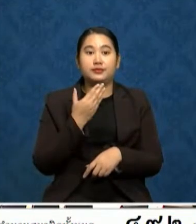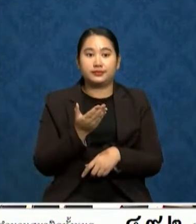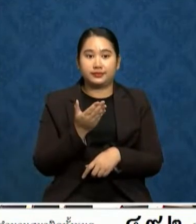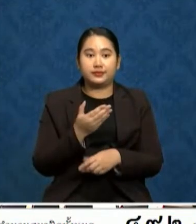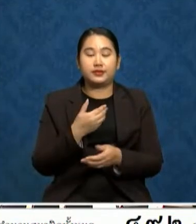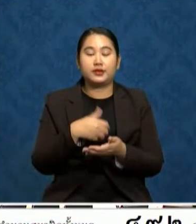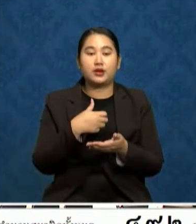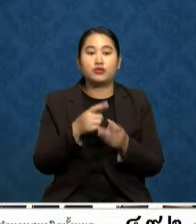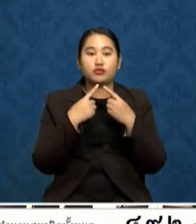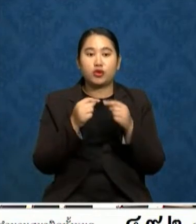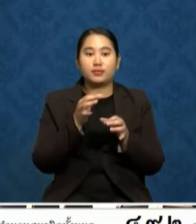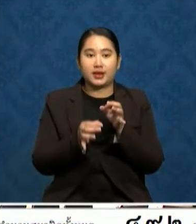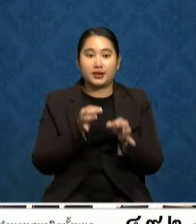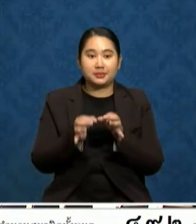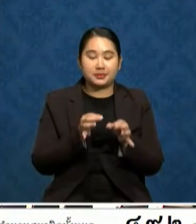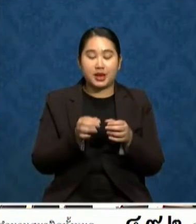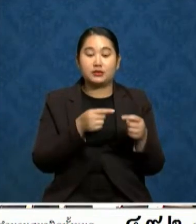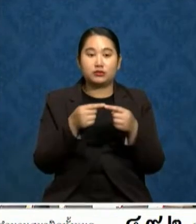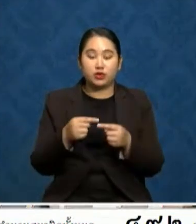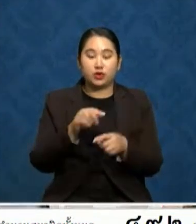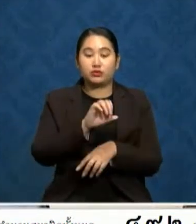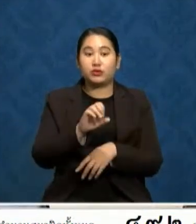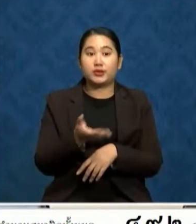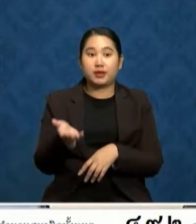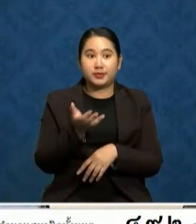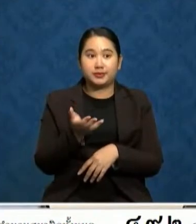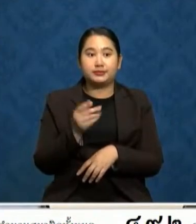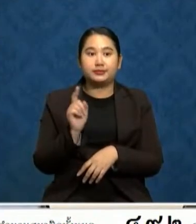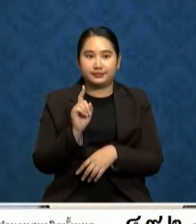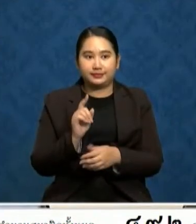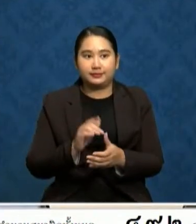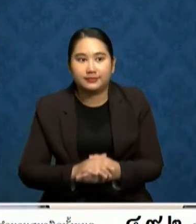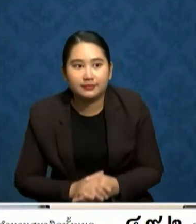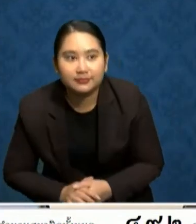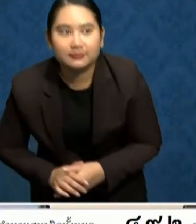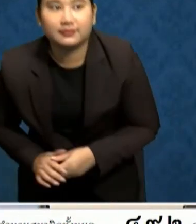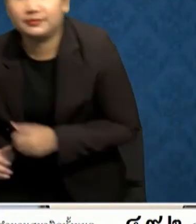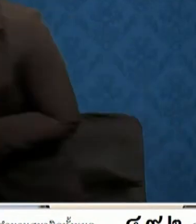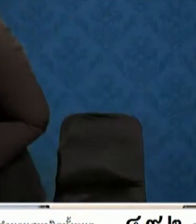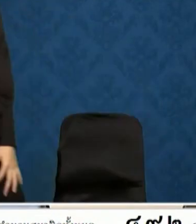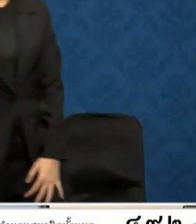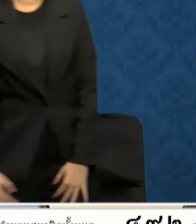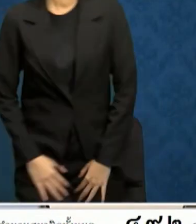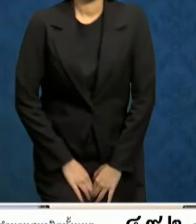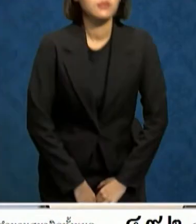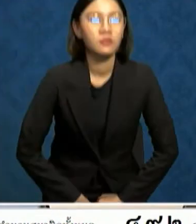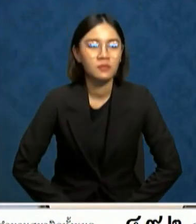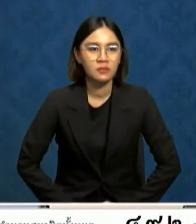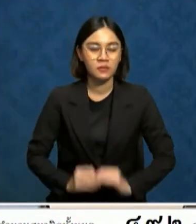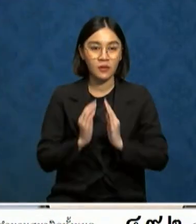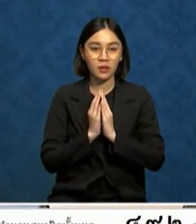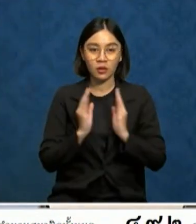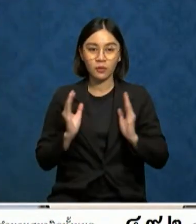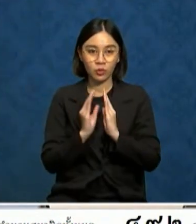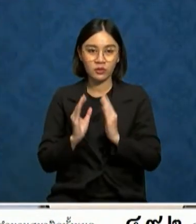กราบเรียนต่อท่านประธานผ่านไปยังท่านสมาชิกนะครับว่าก่อนอื่นต้องขอบคุณท่านสมาชิกหล